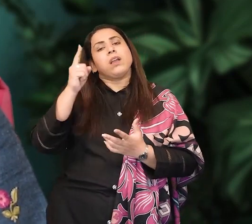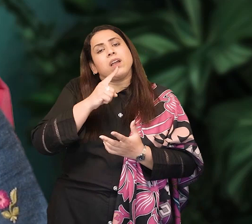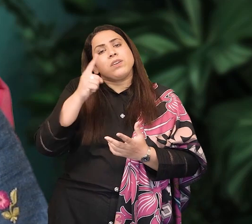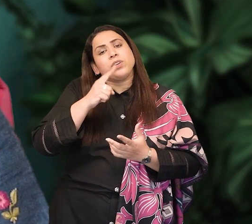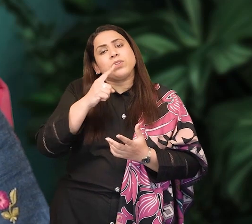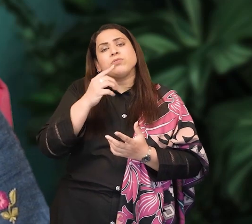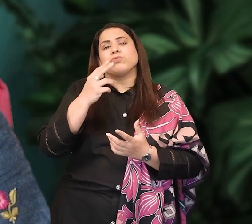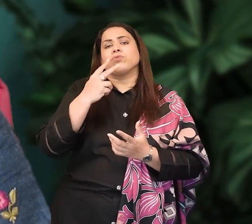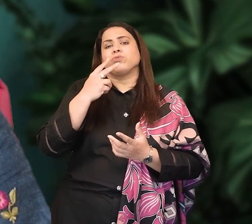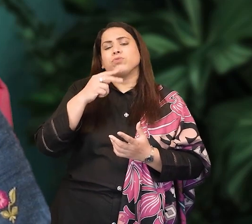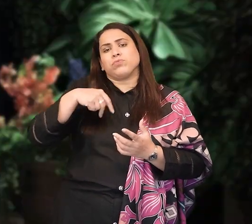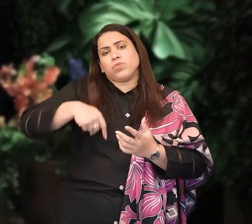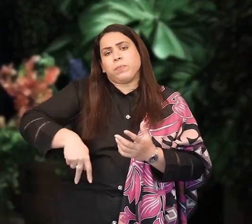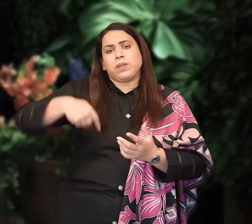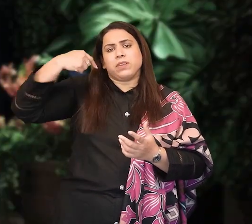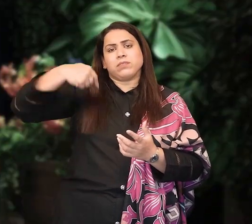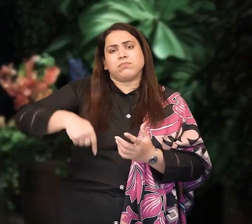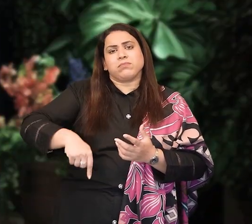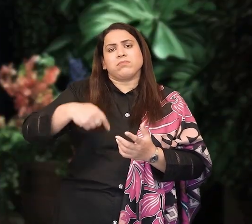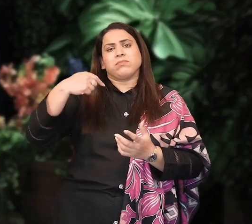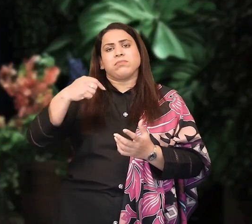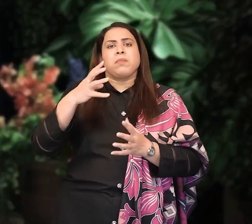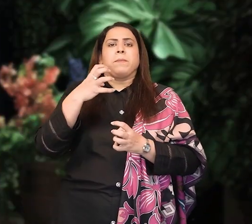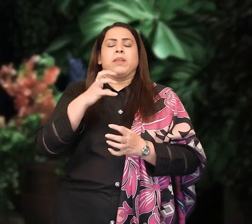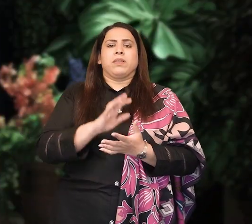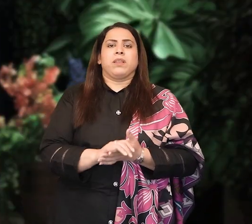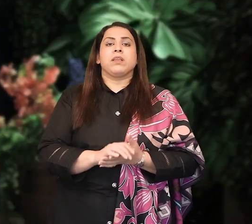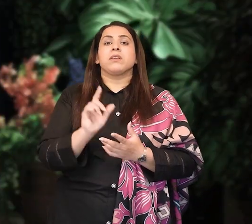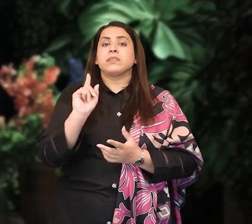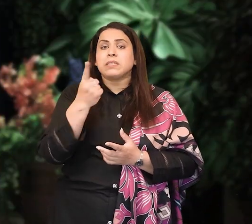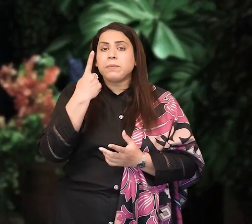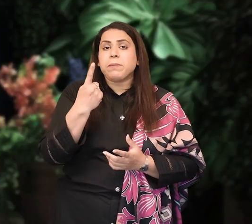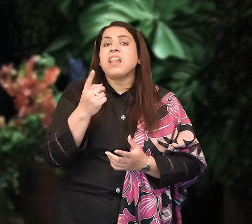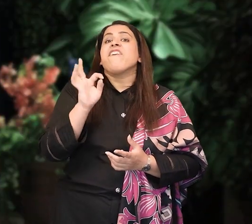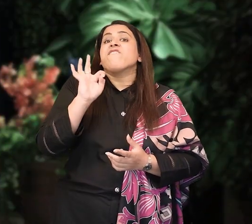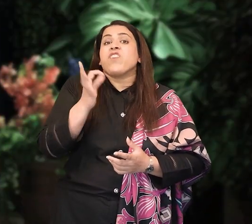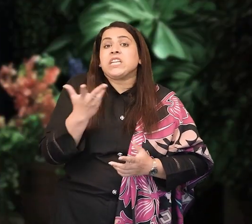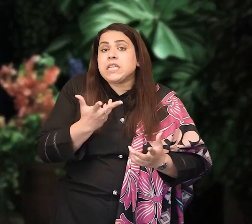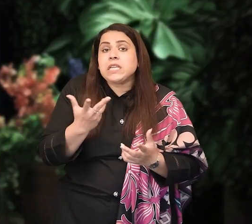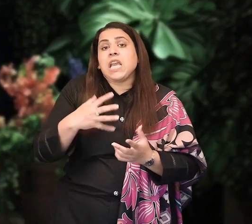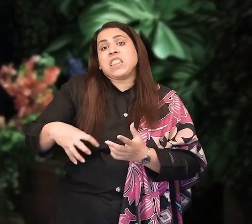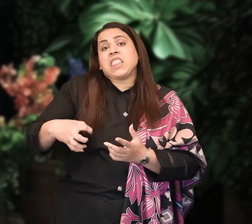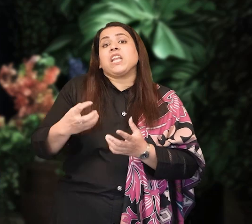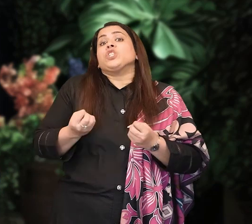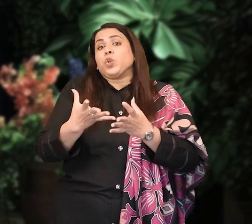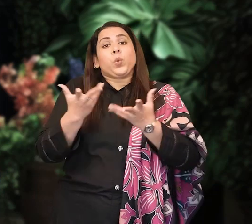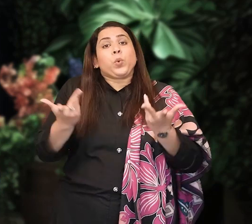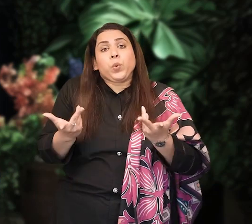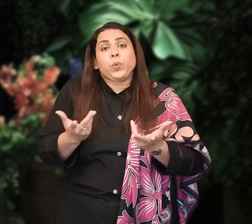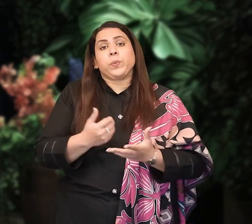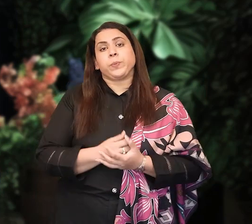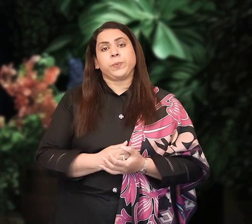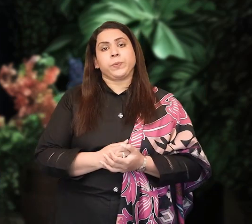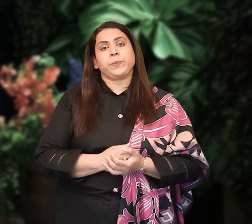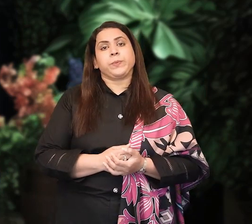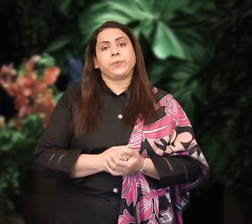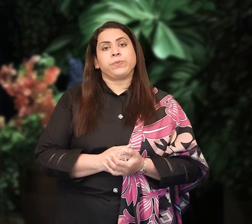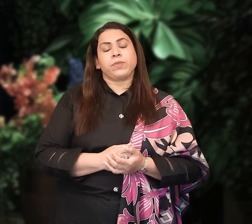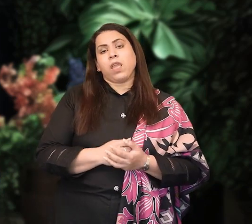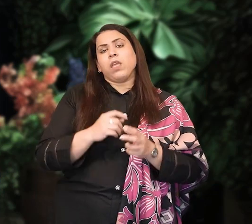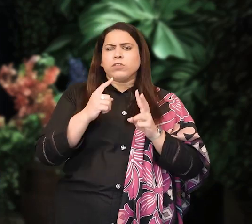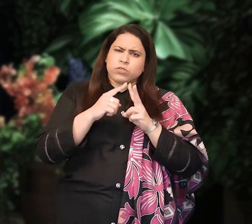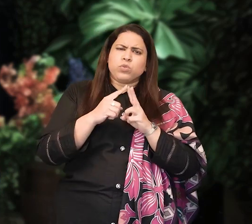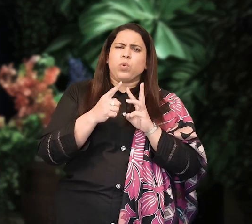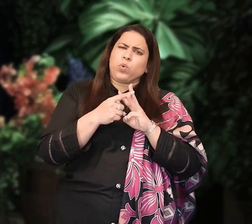कंटिन्यूस ट्रैवलिंग पेन होती है। सबसे पहले हम बात करेंगे शियाटिका की कॉजेज़ की कि किन वजूहात की बिना पर शियाटिका अराइज़ होती है।